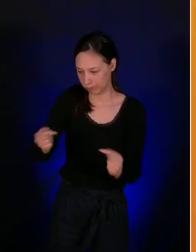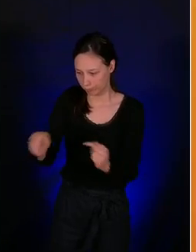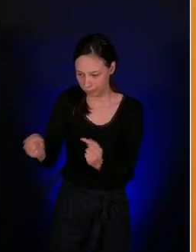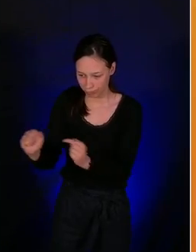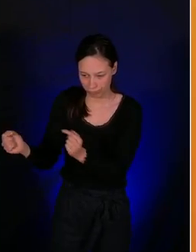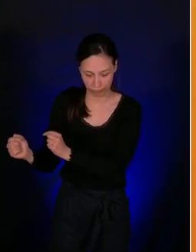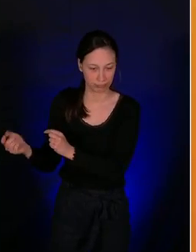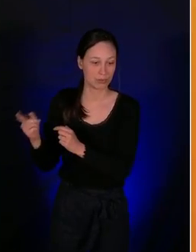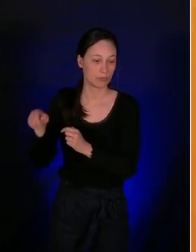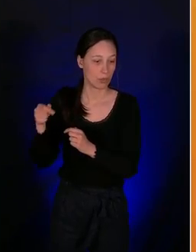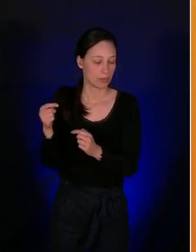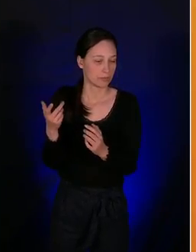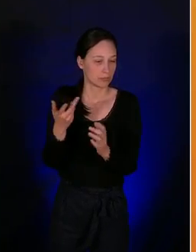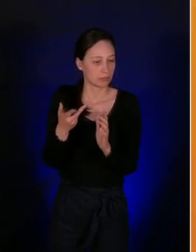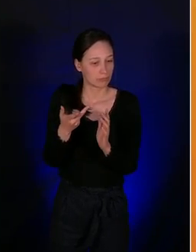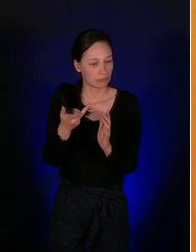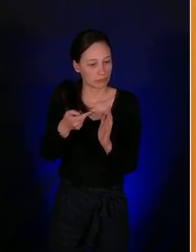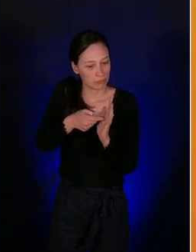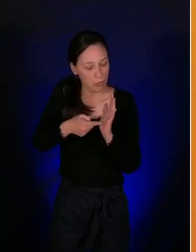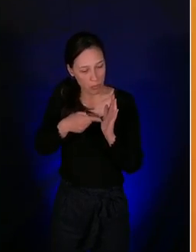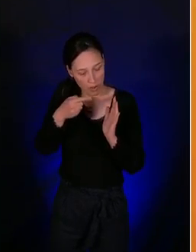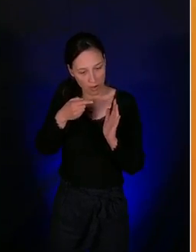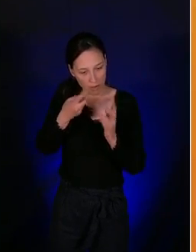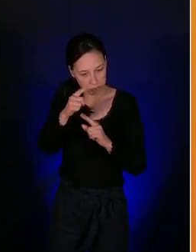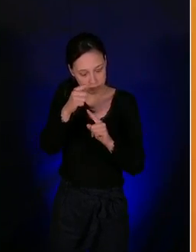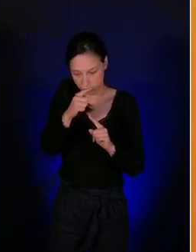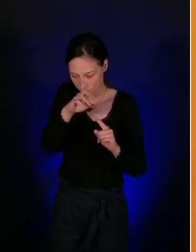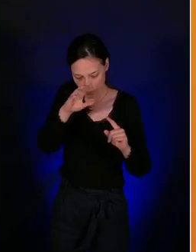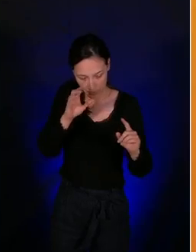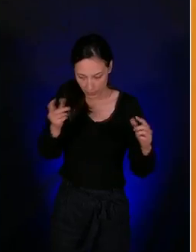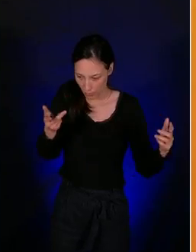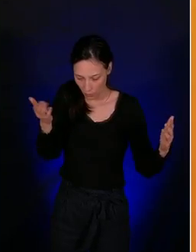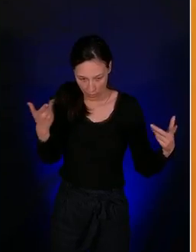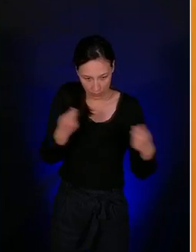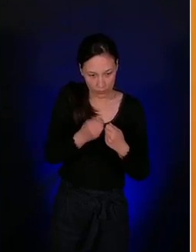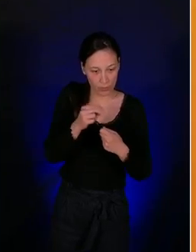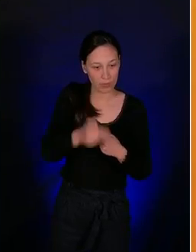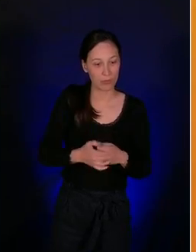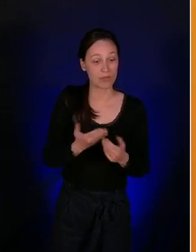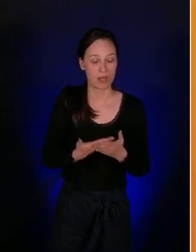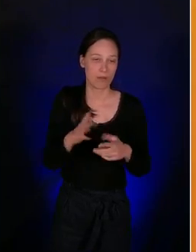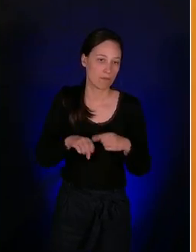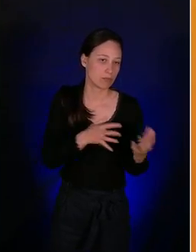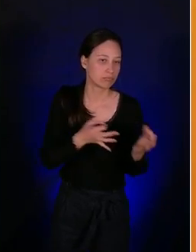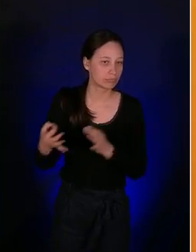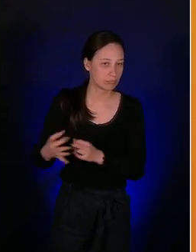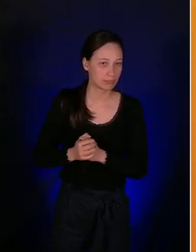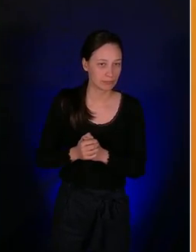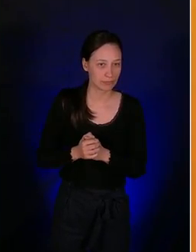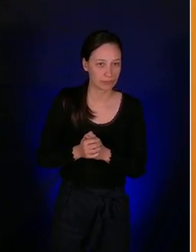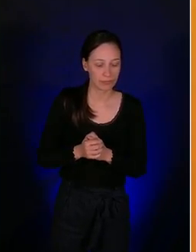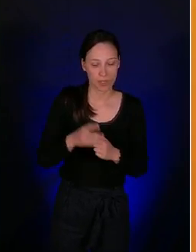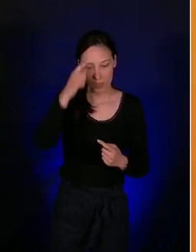repères revendicatifs, comme nous le faisons régulièrement pour l'ensemble de nos repères. Le thème 1 a fait l'objet